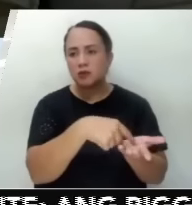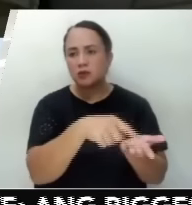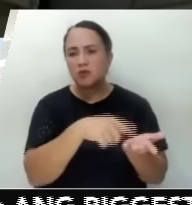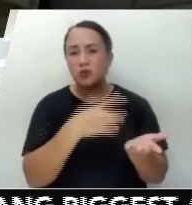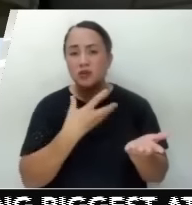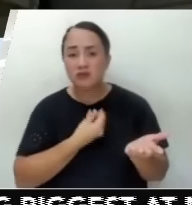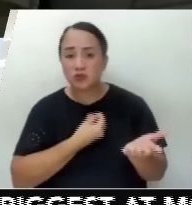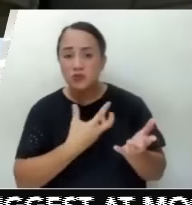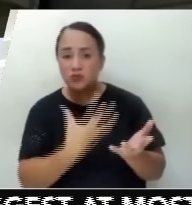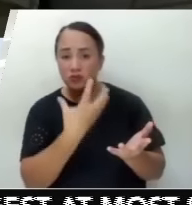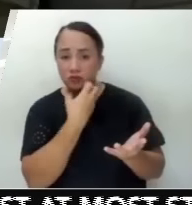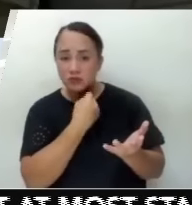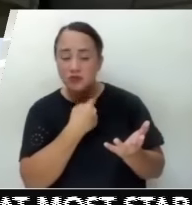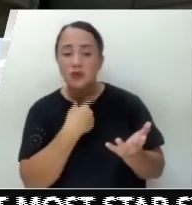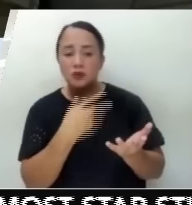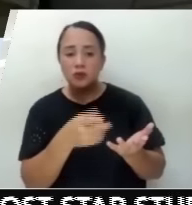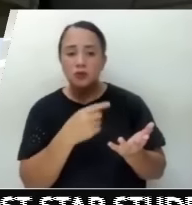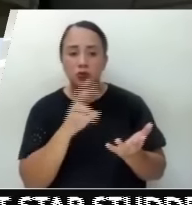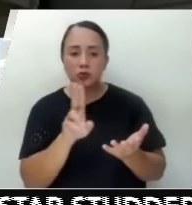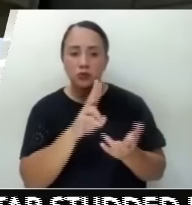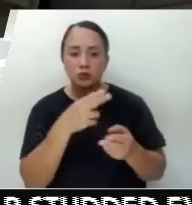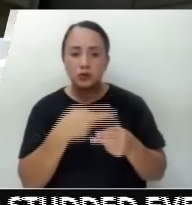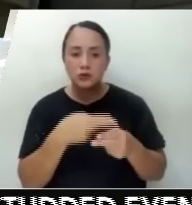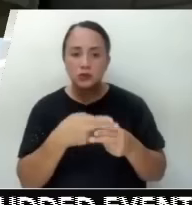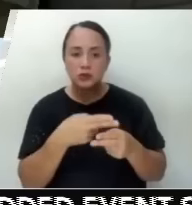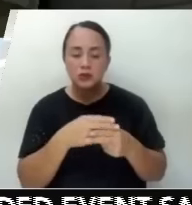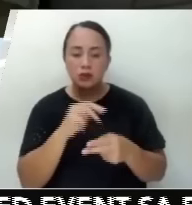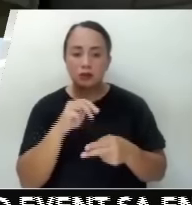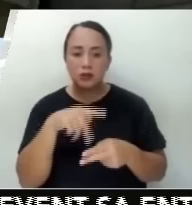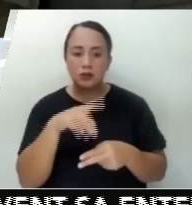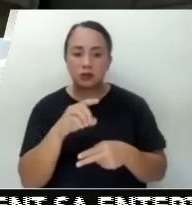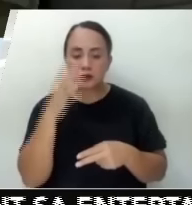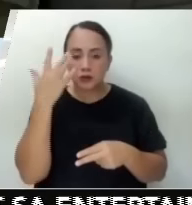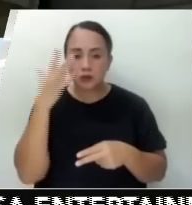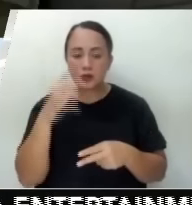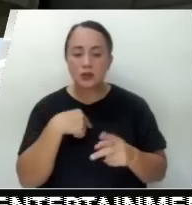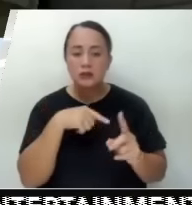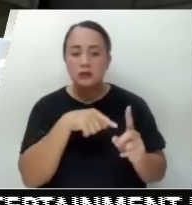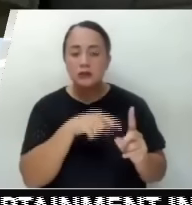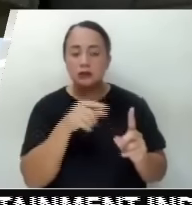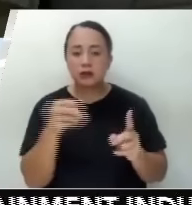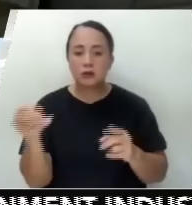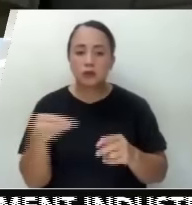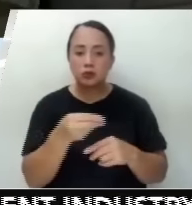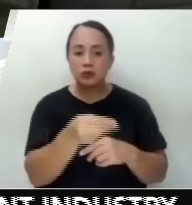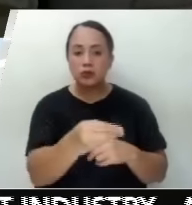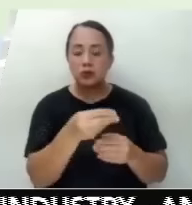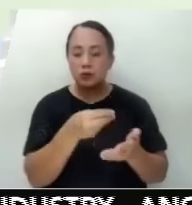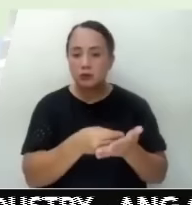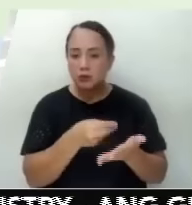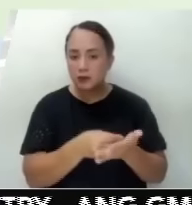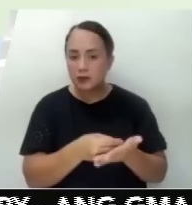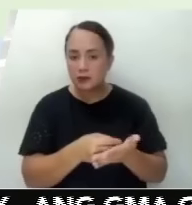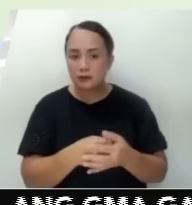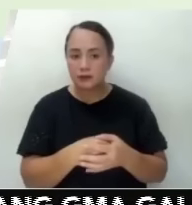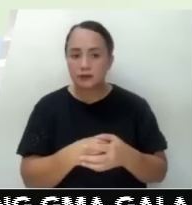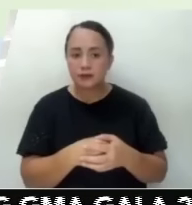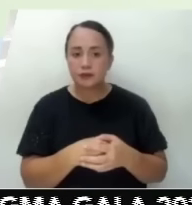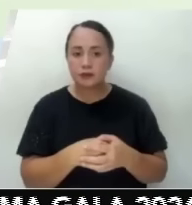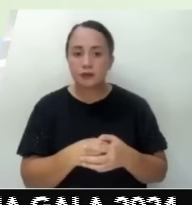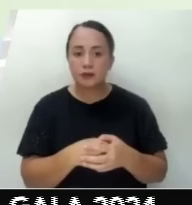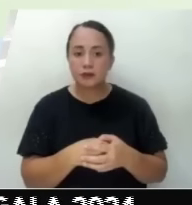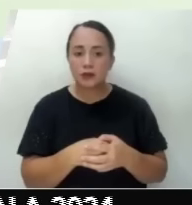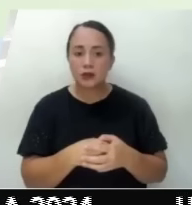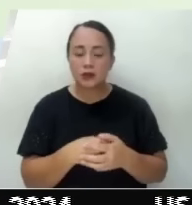Ginagamit din umano kasi nito ang pangalan ng MPD Smart at sinasabing dito na pupunta ang kanilang mga lagay. Gusto niyang ipakita